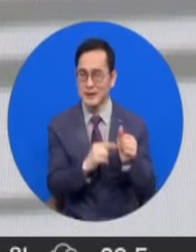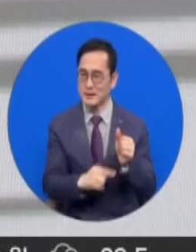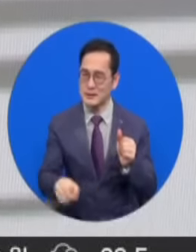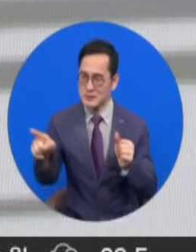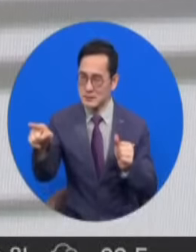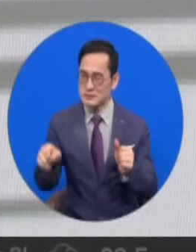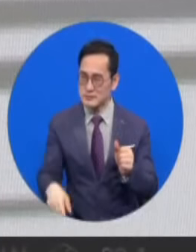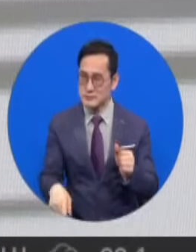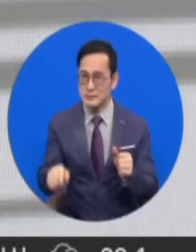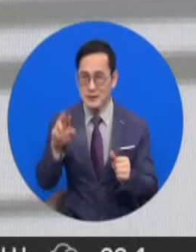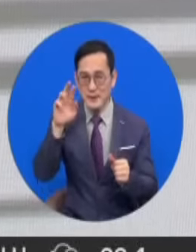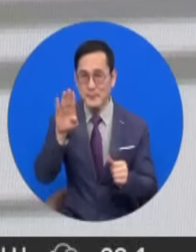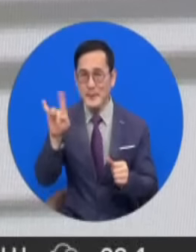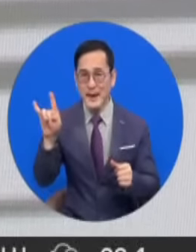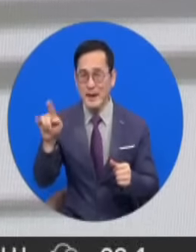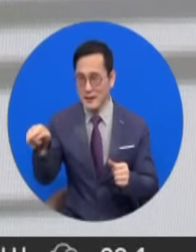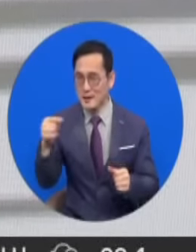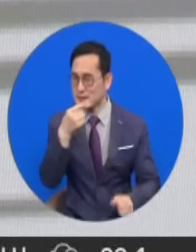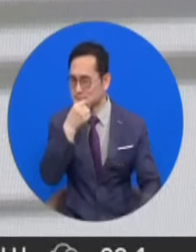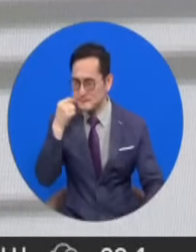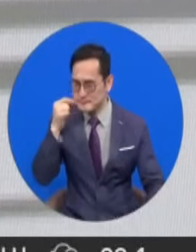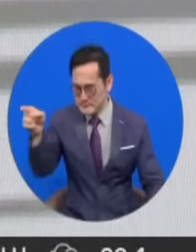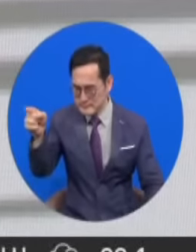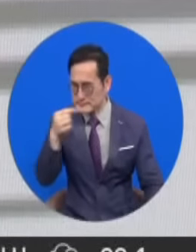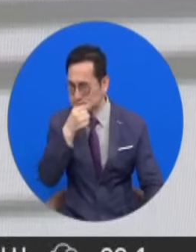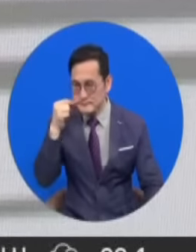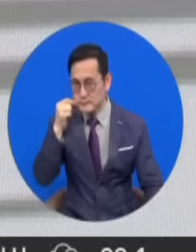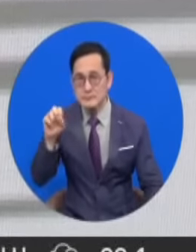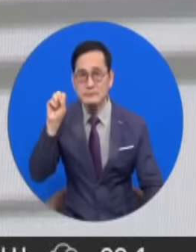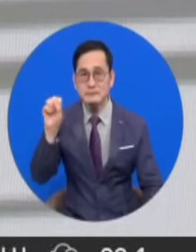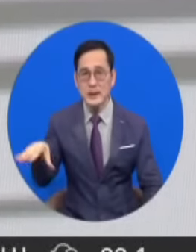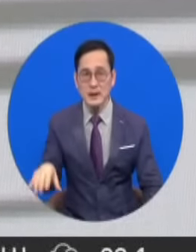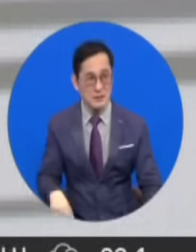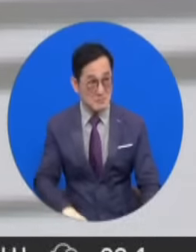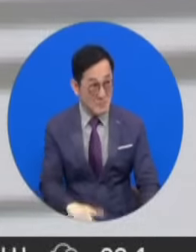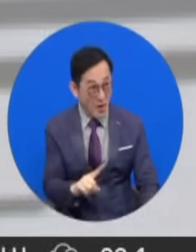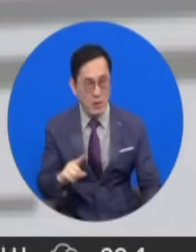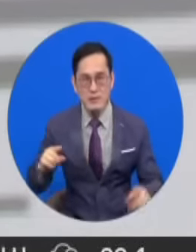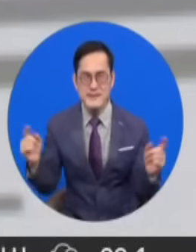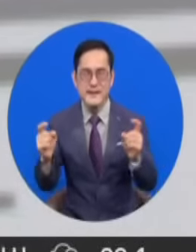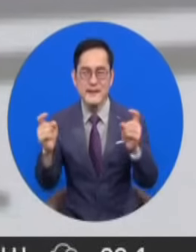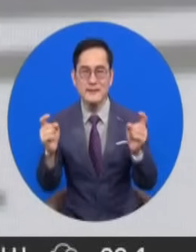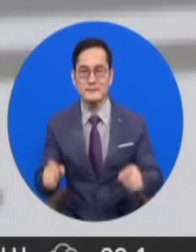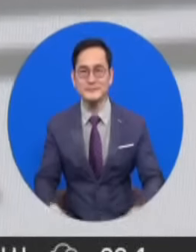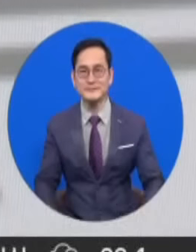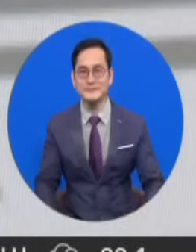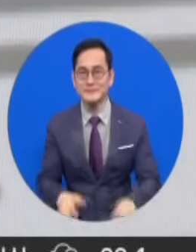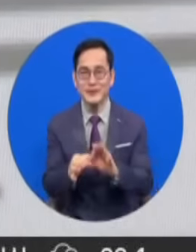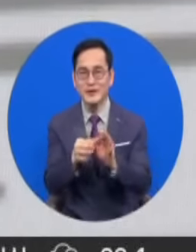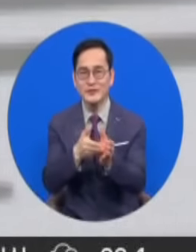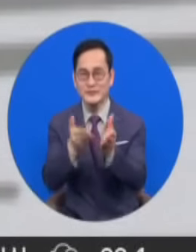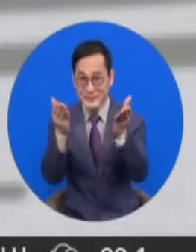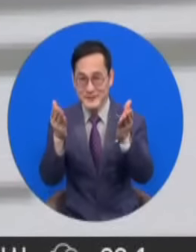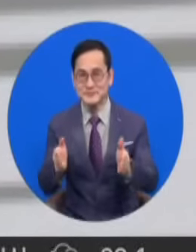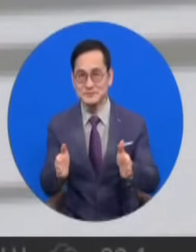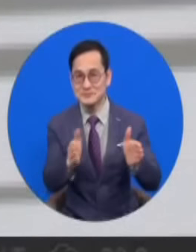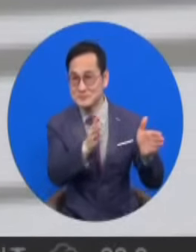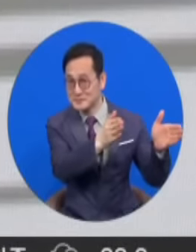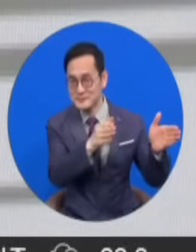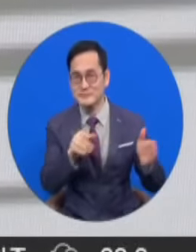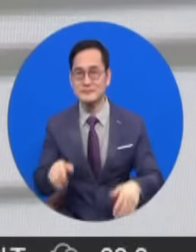닫으라, 입을 닫으라 라고 얘기해서 설전이 한 번 더 벌어졌습니다. 잠시 후 그 설전도 직접 살펴보시죠.